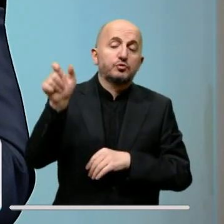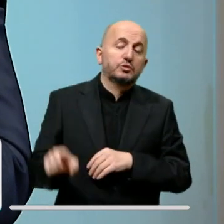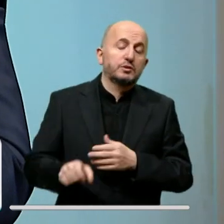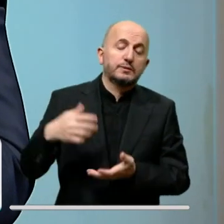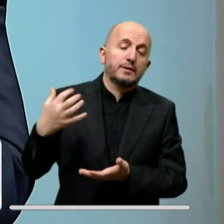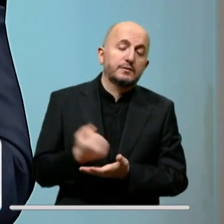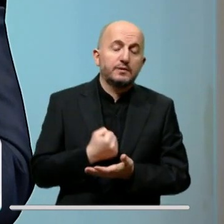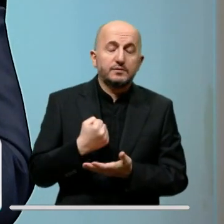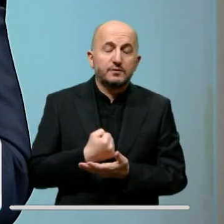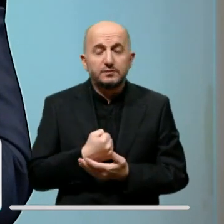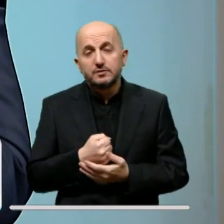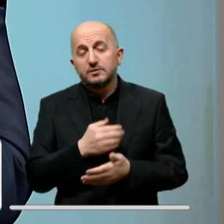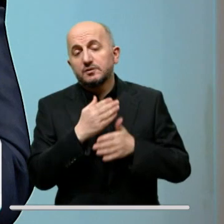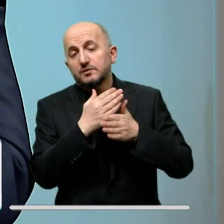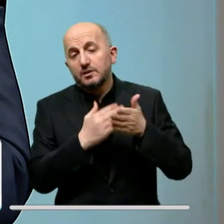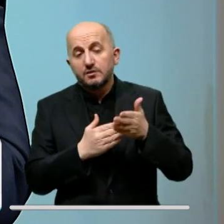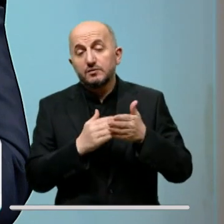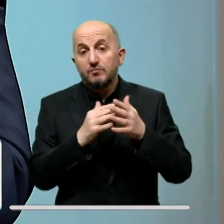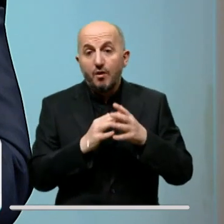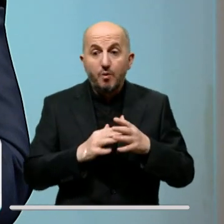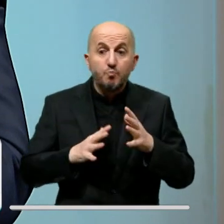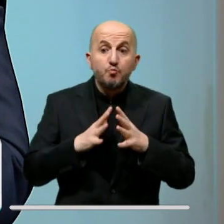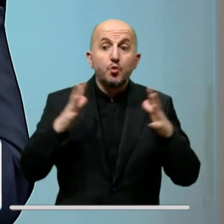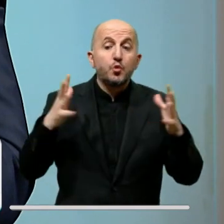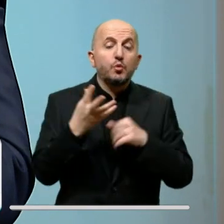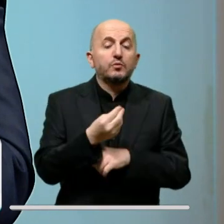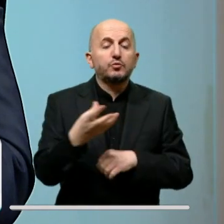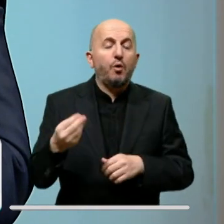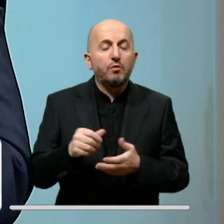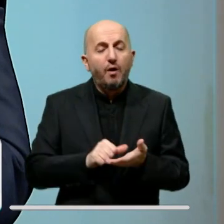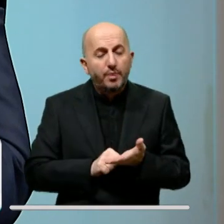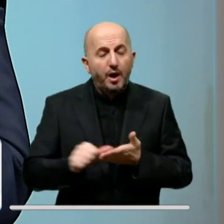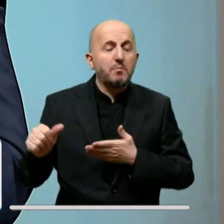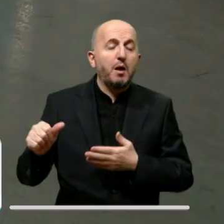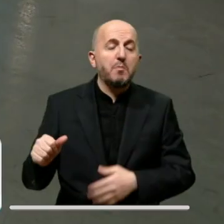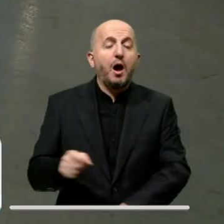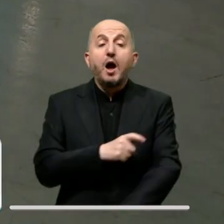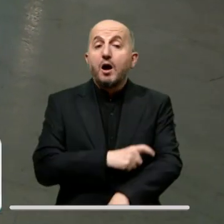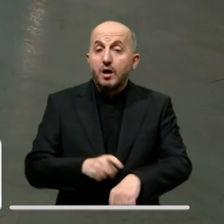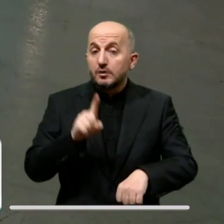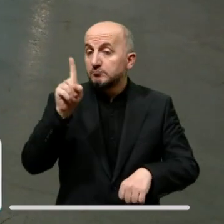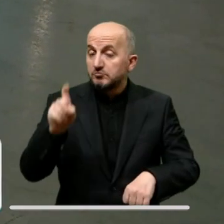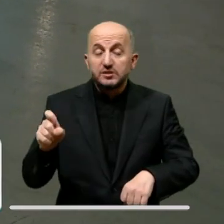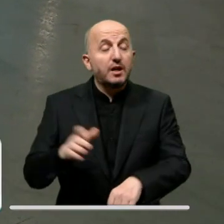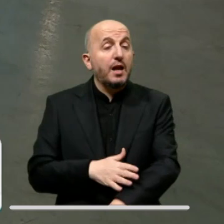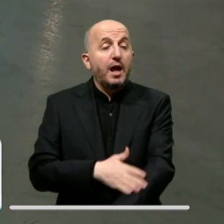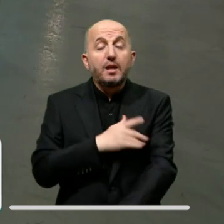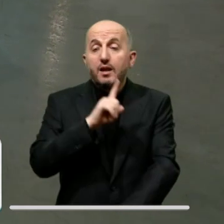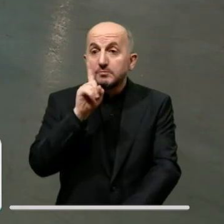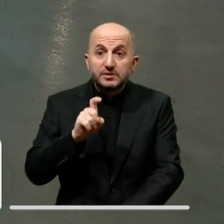kazancının Eee yarısı veya büyük çoğunluğu tamamı ya da büyük çoğunluğu haram mıdır helal